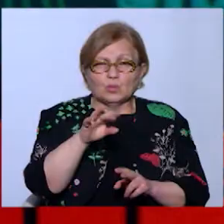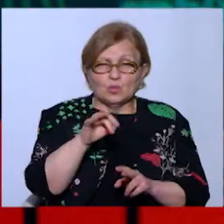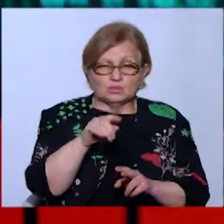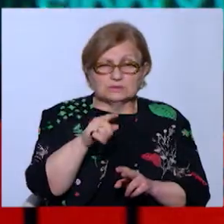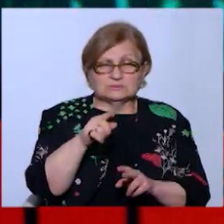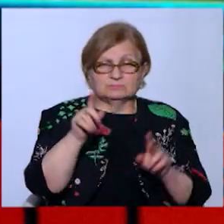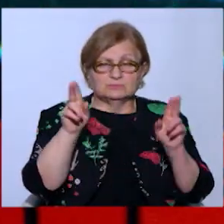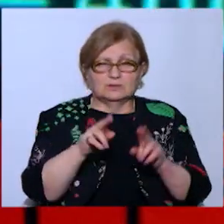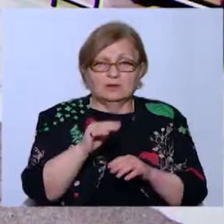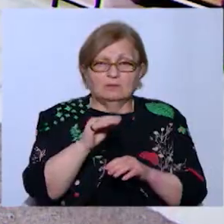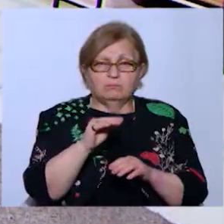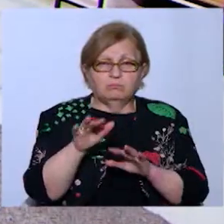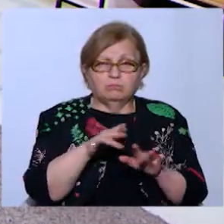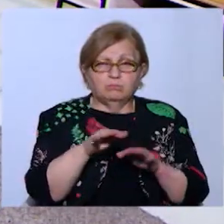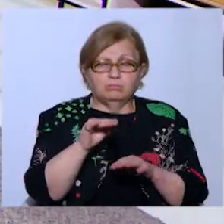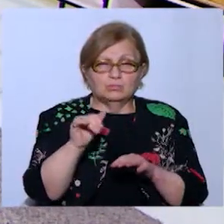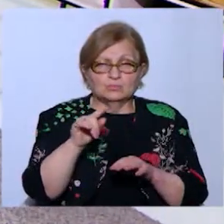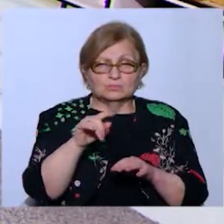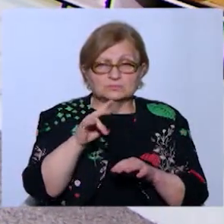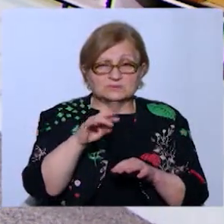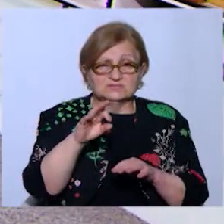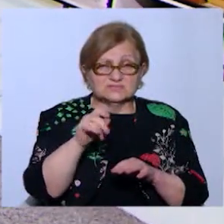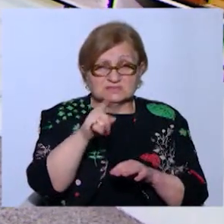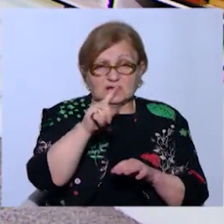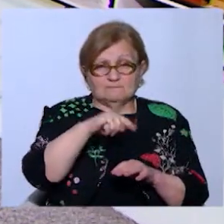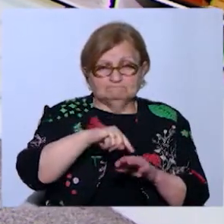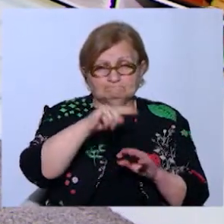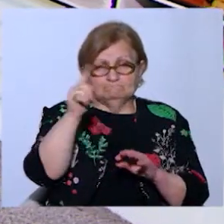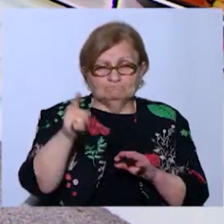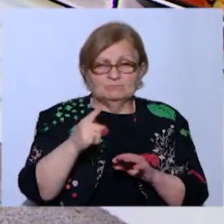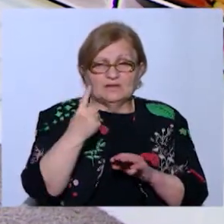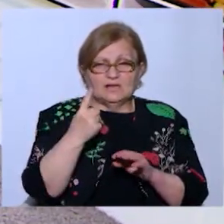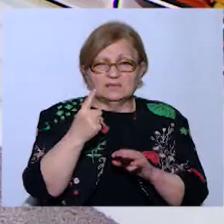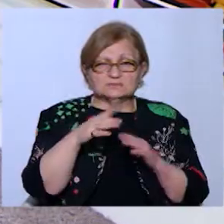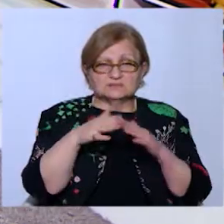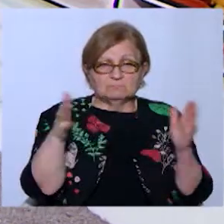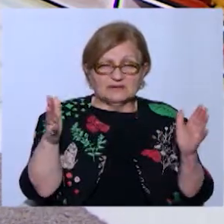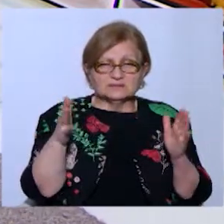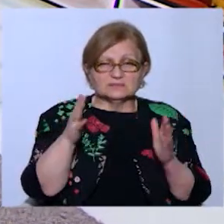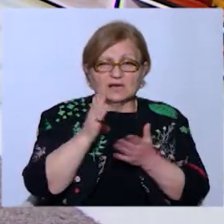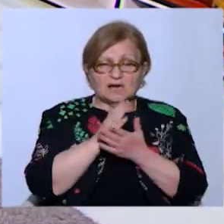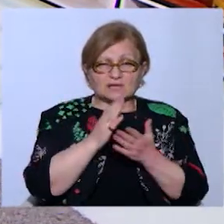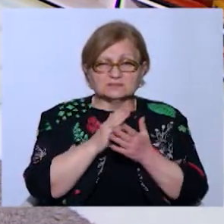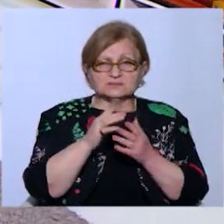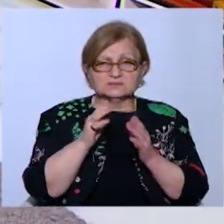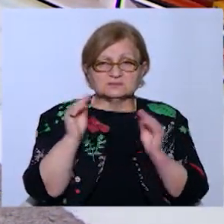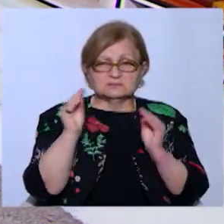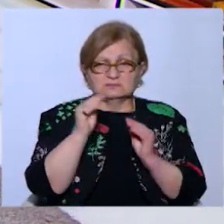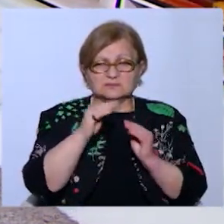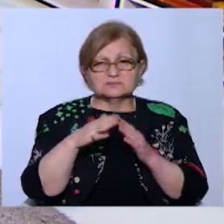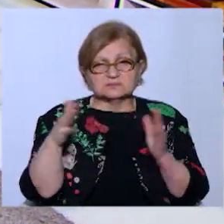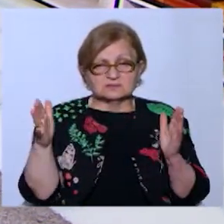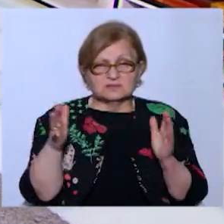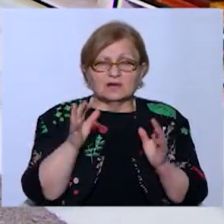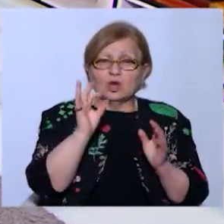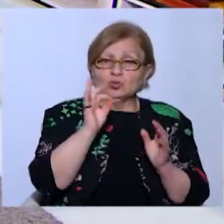უდრის ლოგარითმი 100 ფუძით x-ის დან სახით ფუნქცია 1-ზე მეტი 100-ის არის ზრდადი ფუნქცია, ხოლო 0-სა და 1-ს შორის